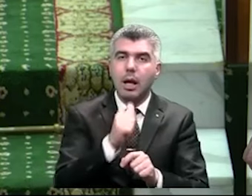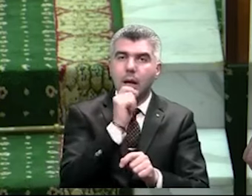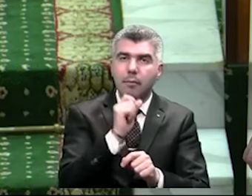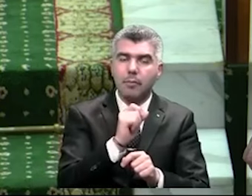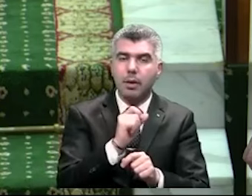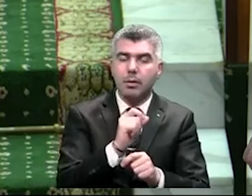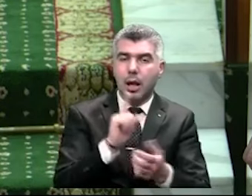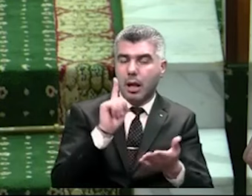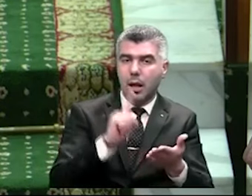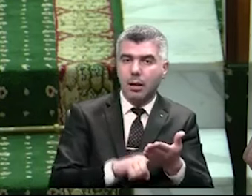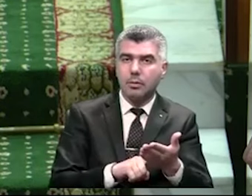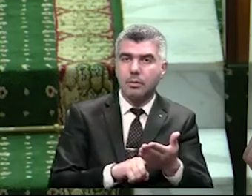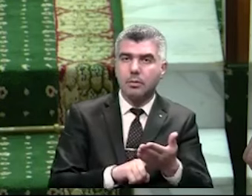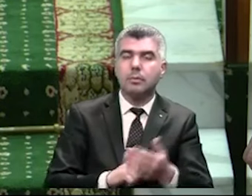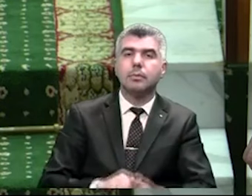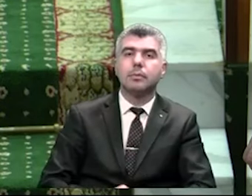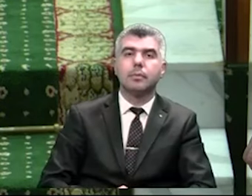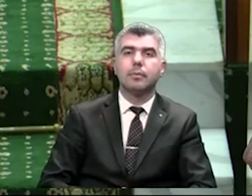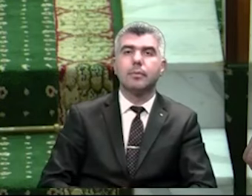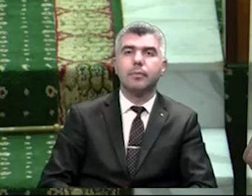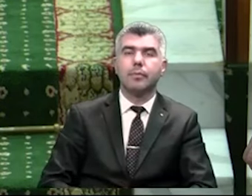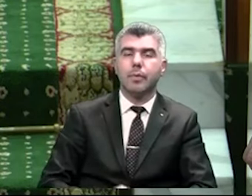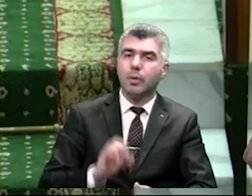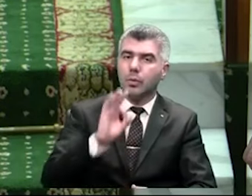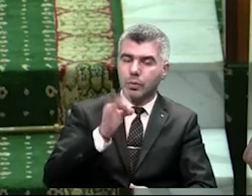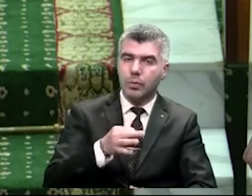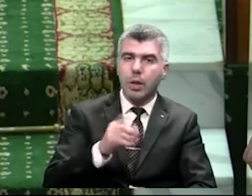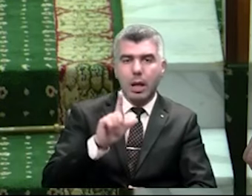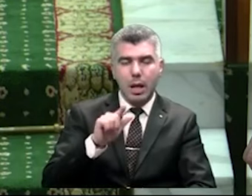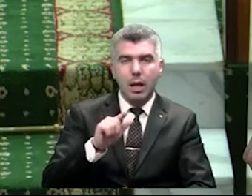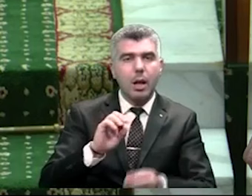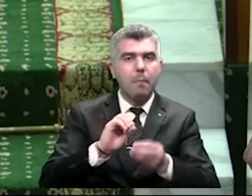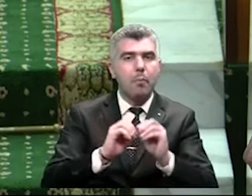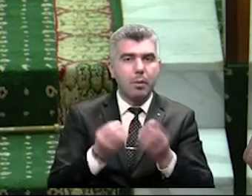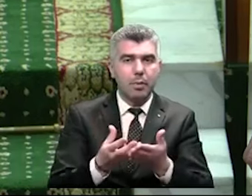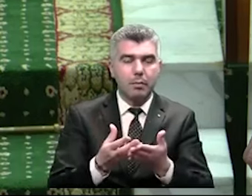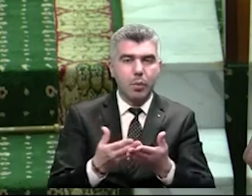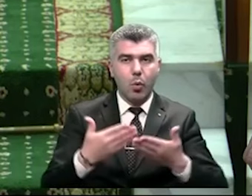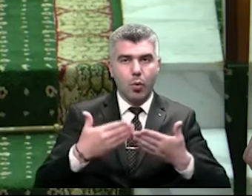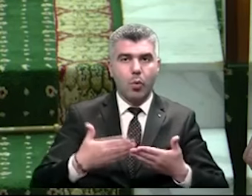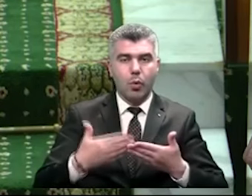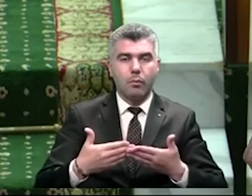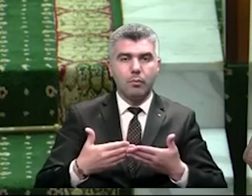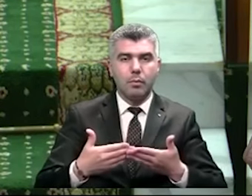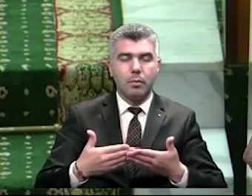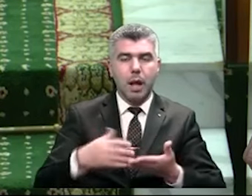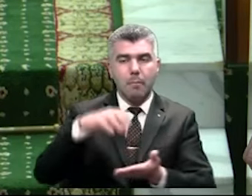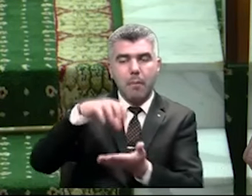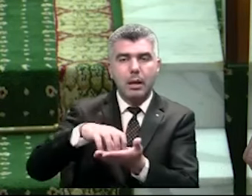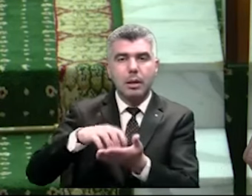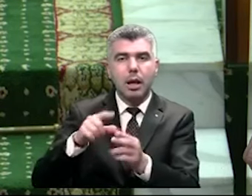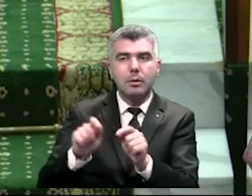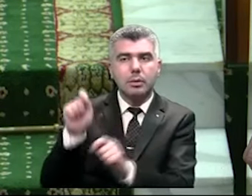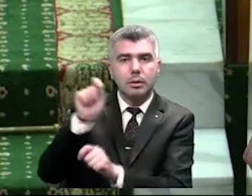خصوصا بالنسبه هنا بغيت نقول لكم بان صحيح ان كاين اشكاليه مطروحه ولذلك اليوم بالنسبه للمحطات ديال معالجه المياه